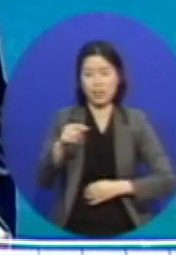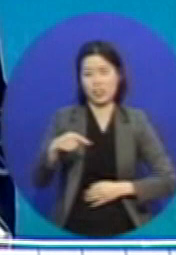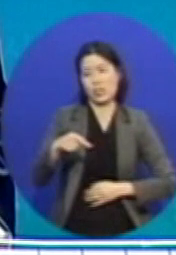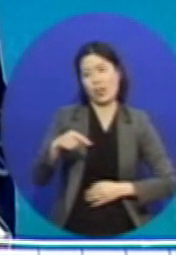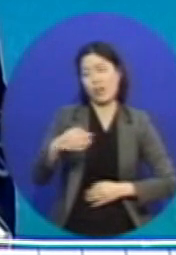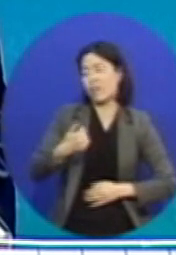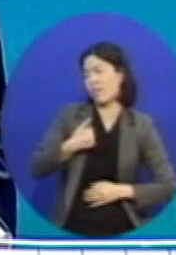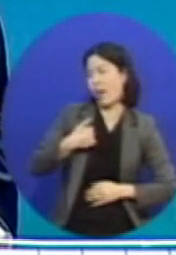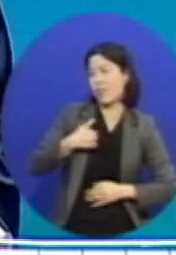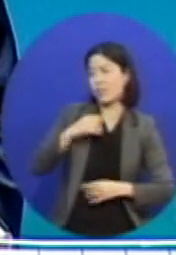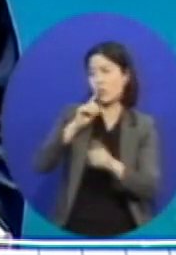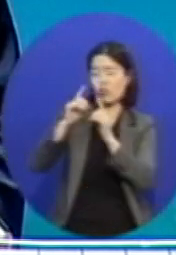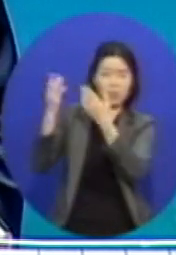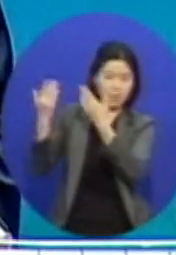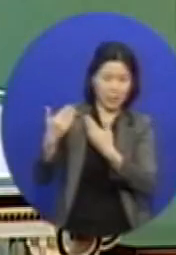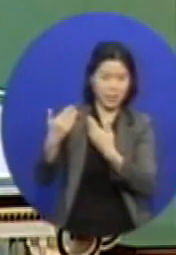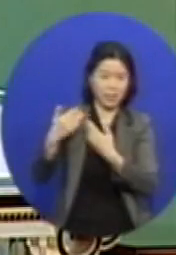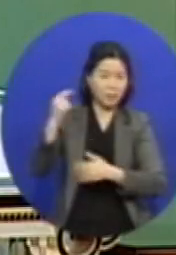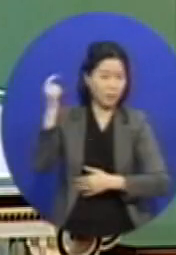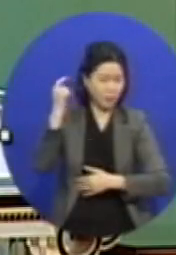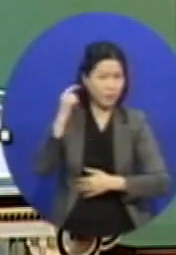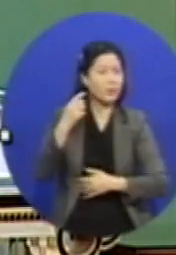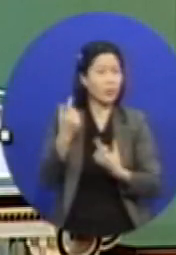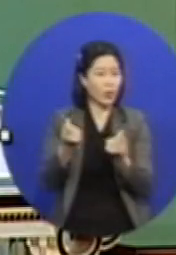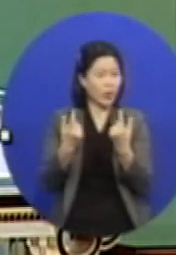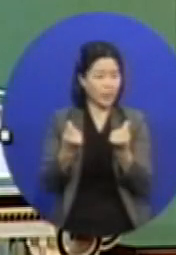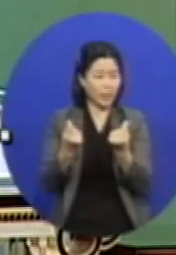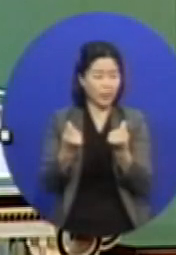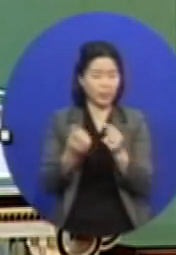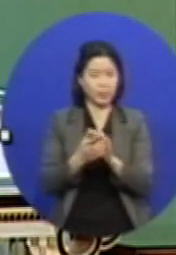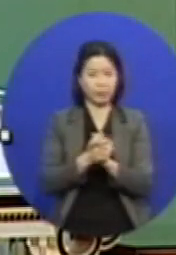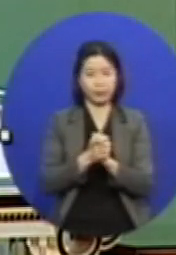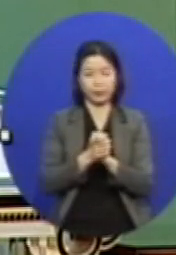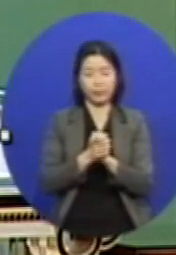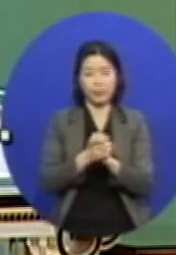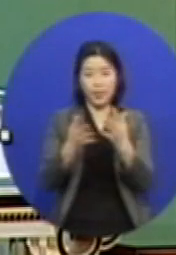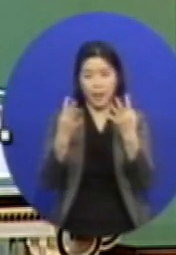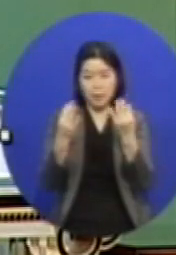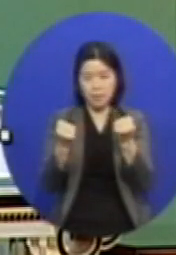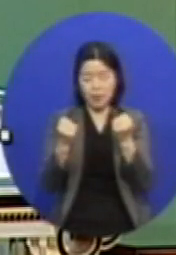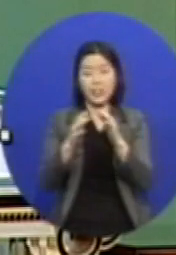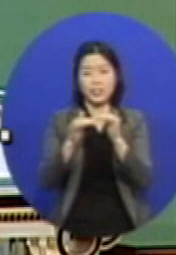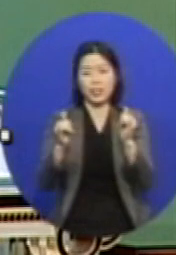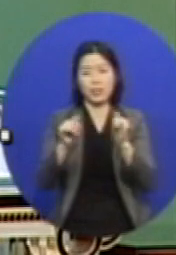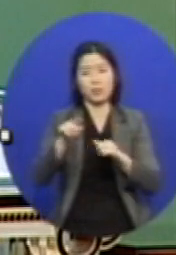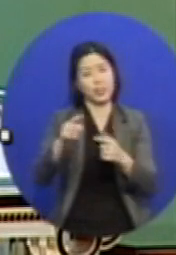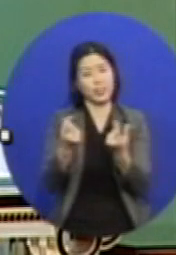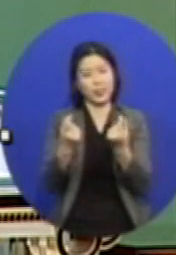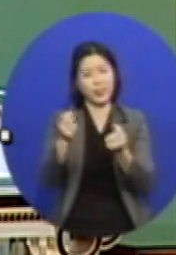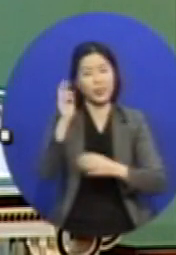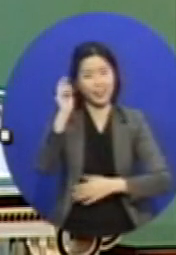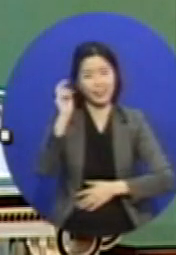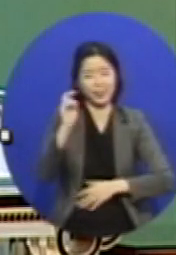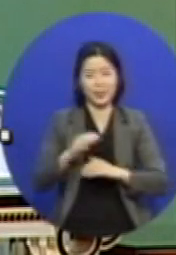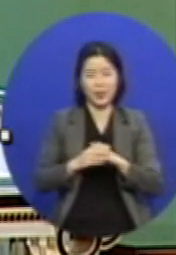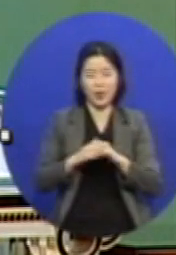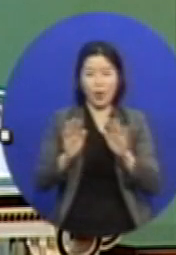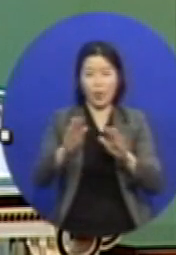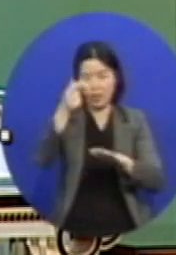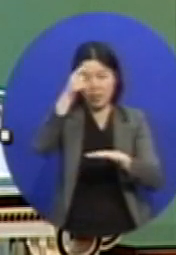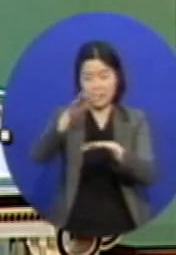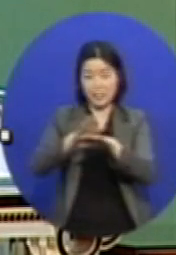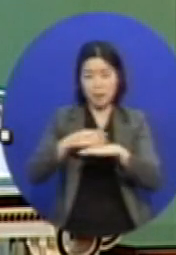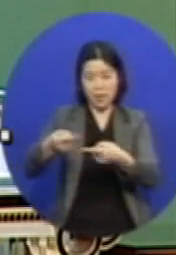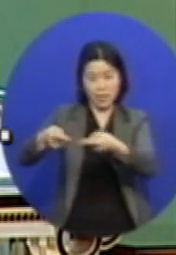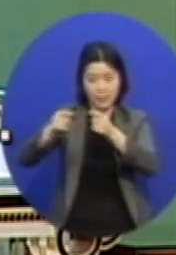주시는 말씀이 구나 그렇게 들리기도 하겠지요 많은 분들이 그러 시기라고 싶습니다 오늘 예배에 참여하셔서